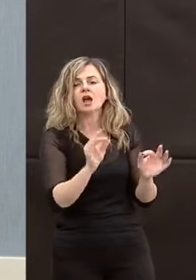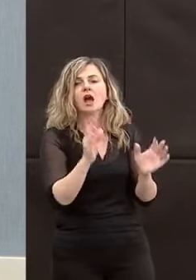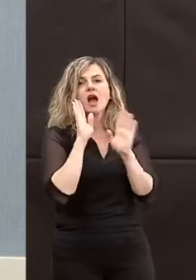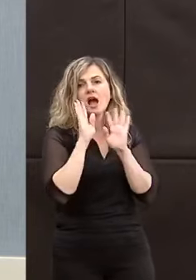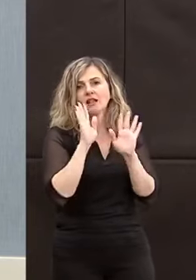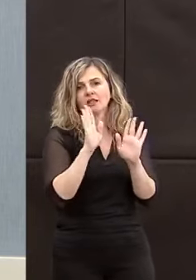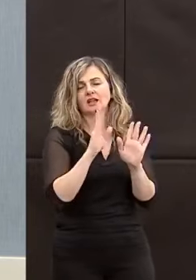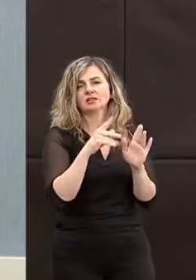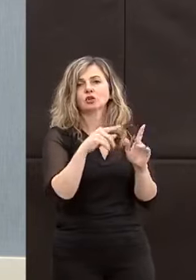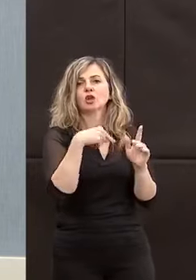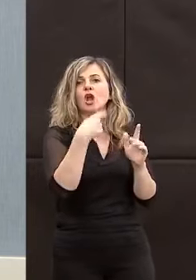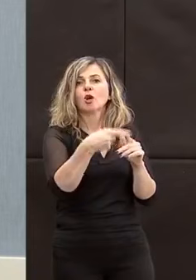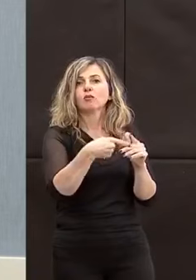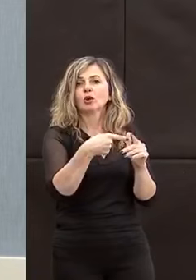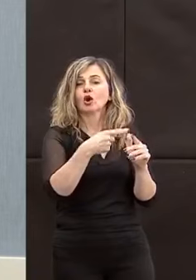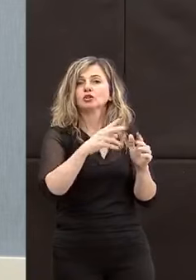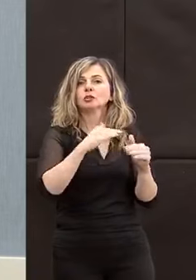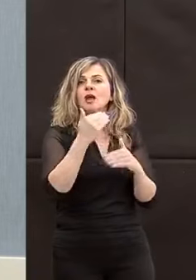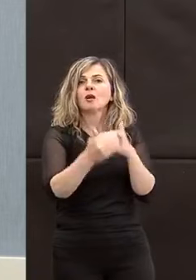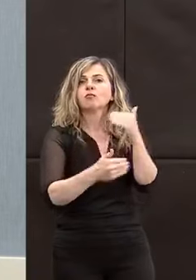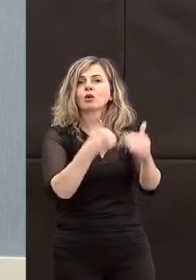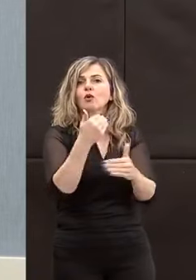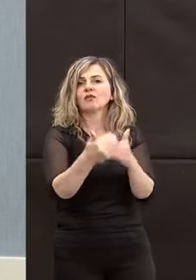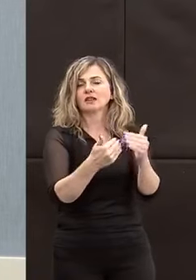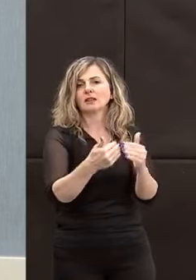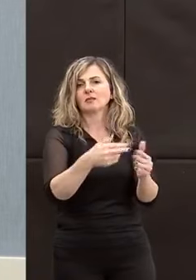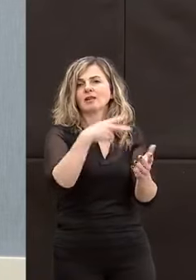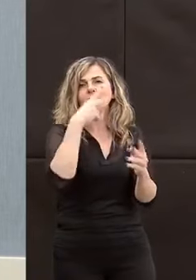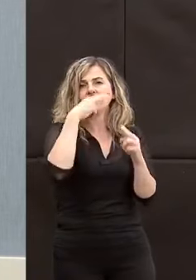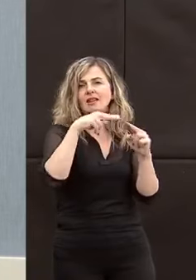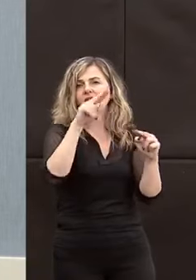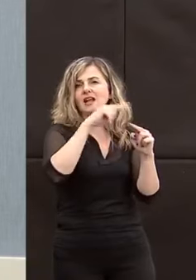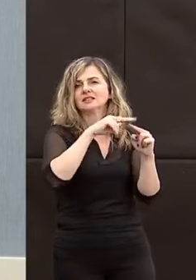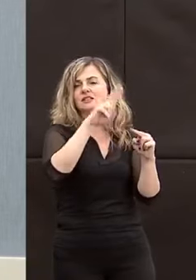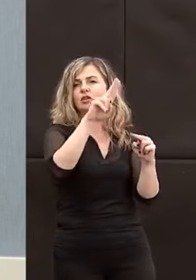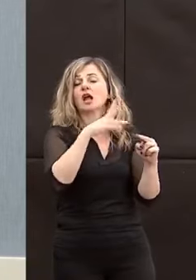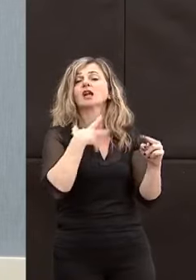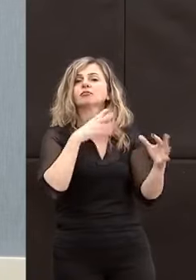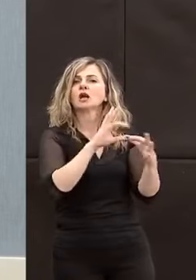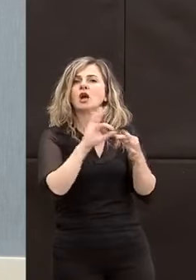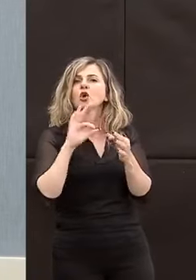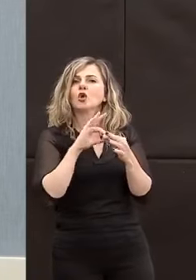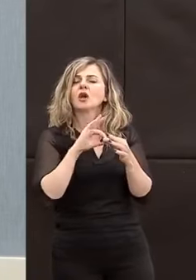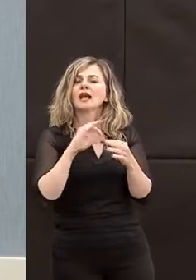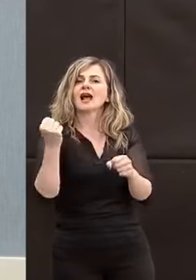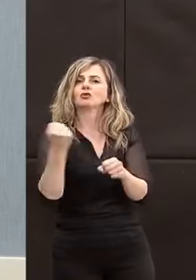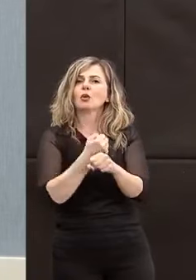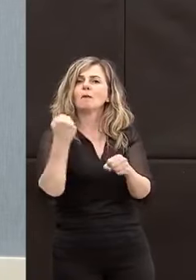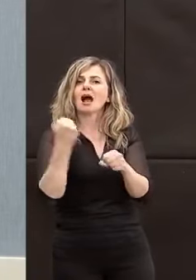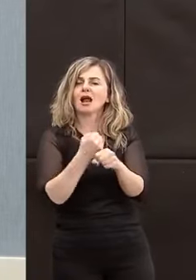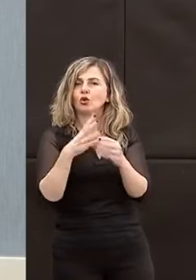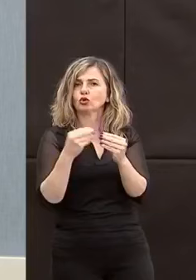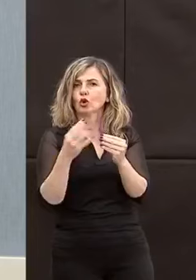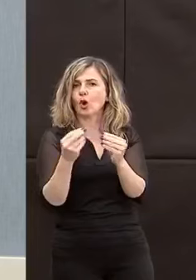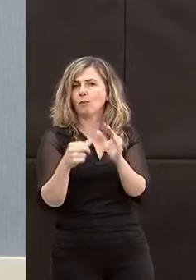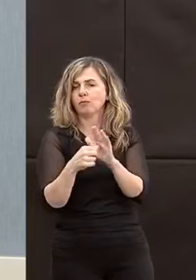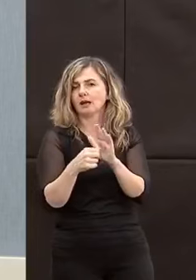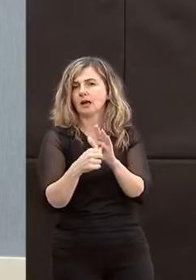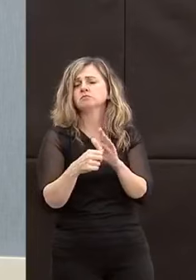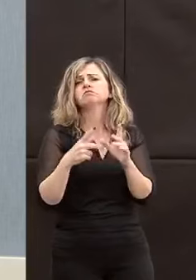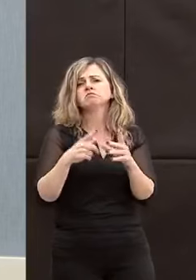anche nei prossimi provvedimenti nazionale c'è anche quello legato alla manodopera abbiamo letto in questi giorni quali siano le intenzioni del